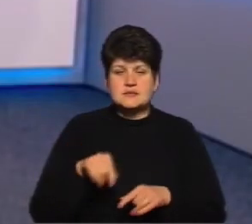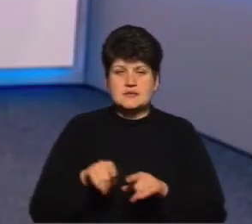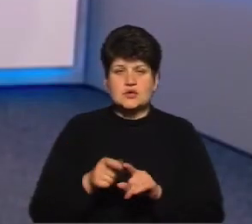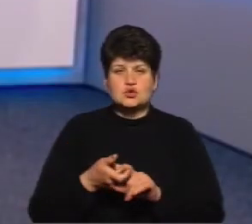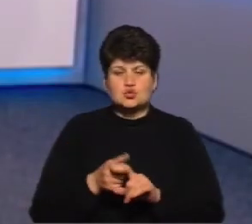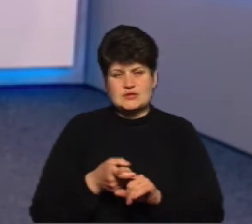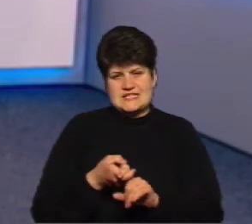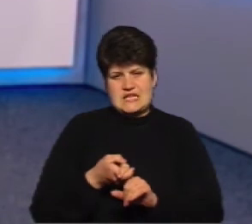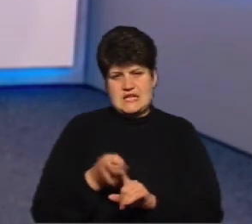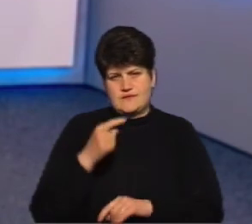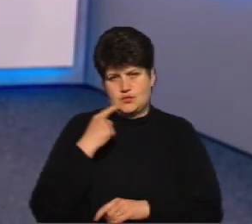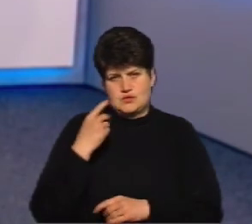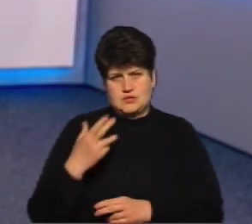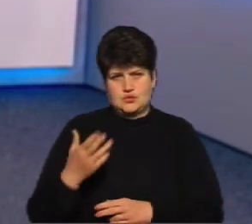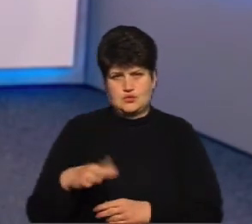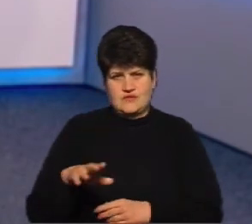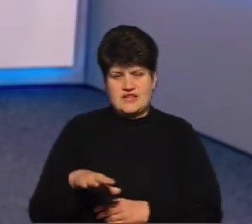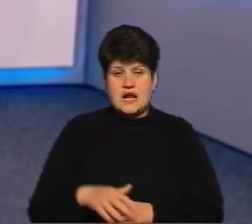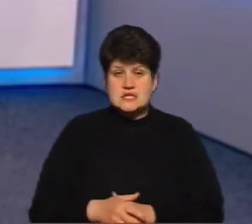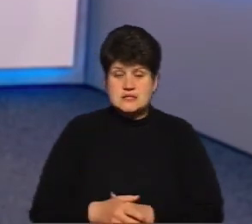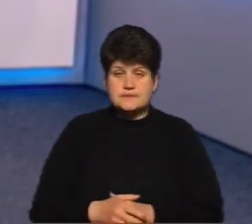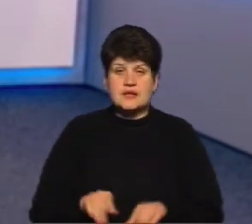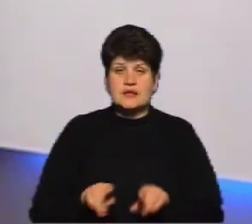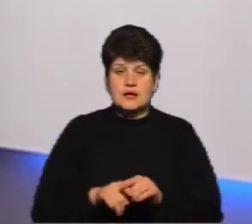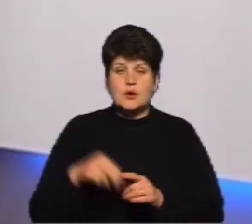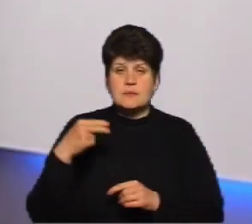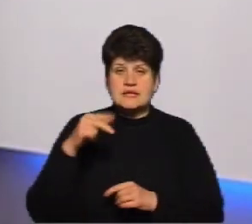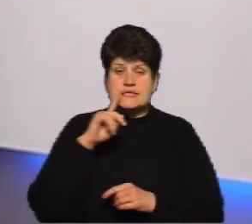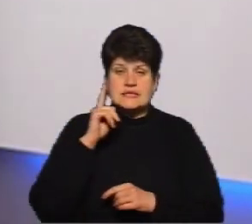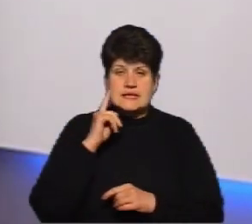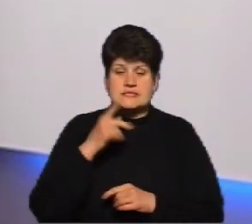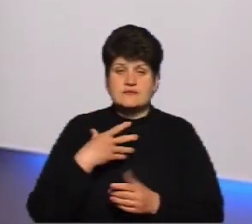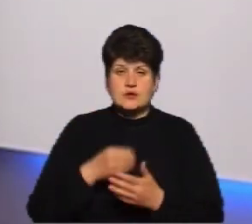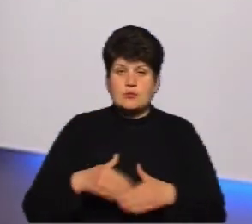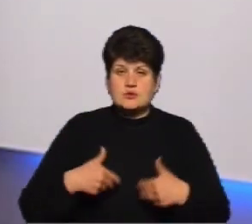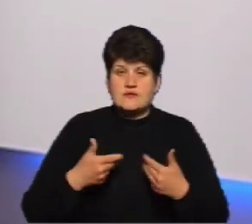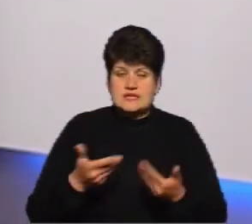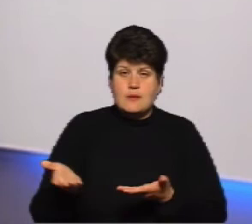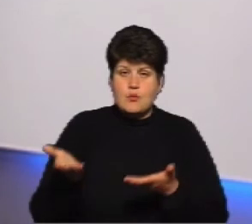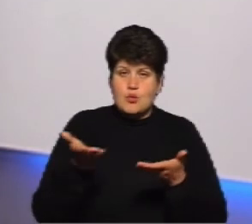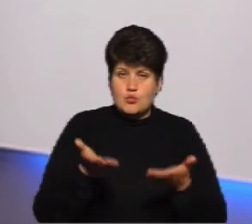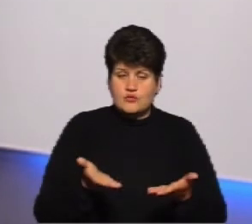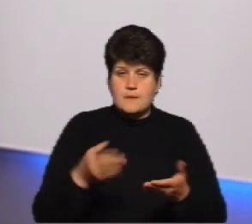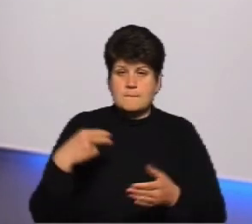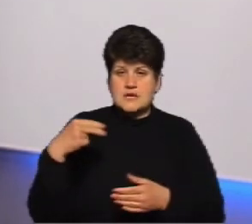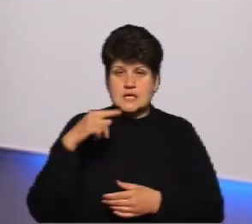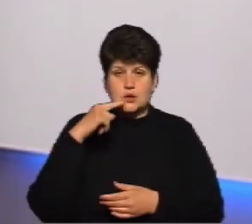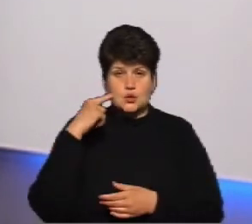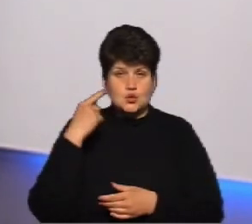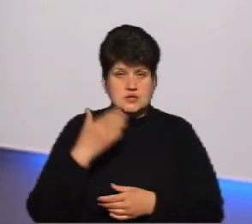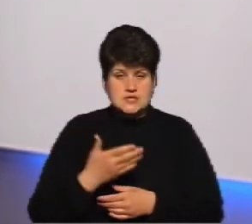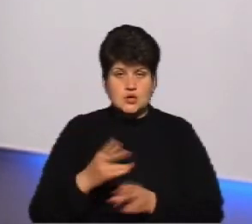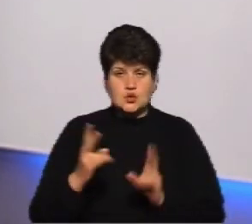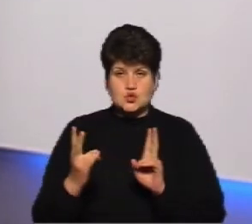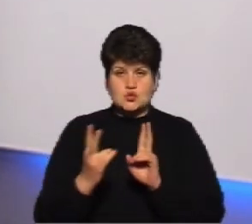Російської Федерації. Також президент Зеленський у своєму зверненні запропонував президенту Росії зустрітися